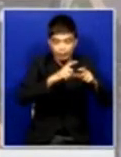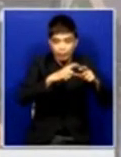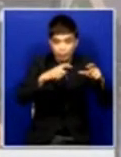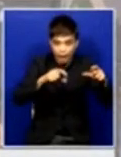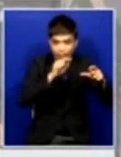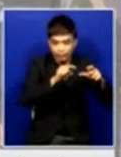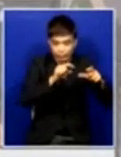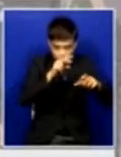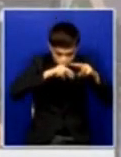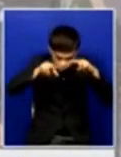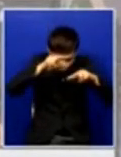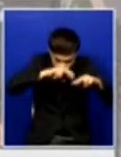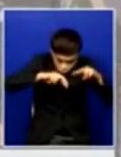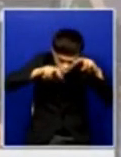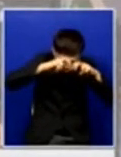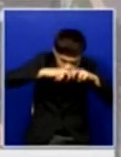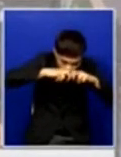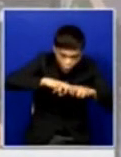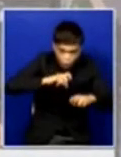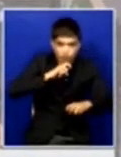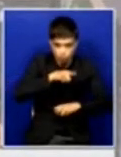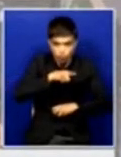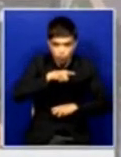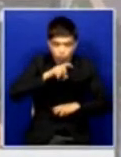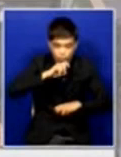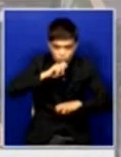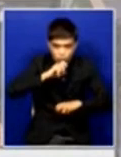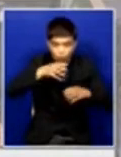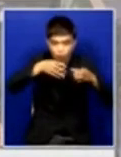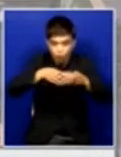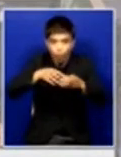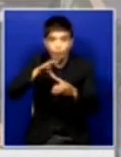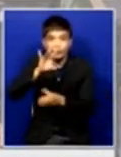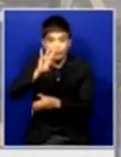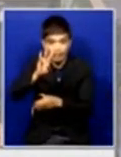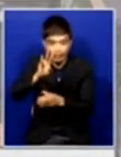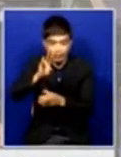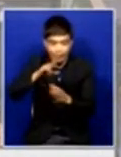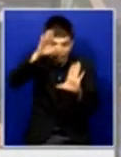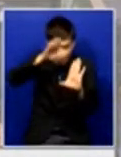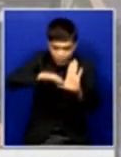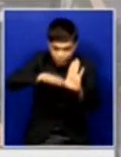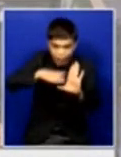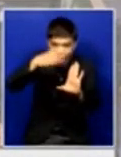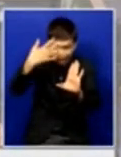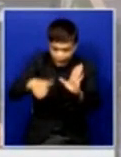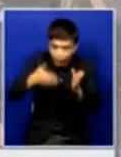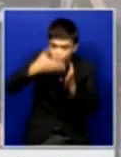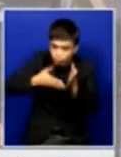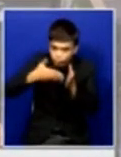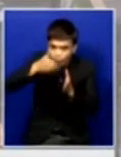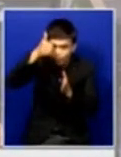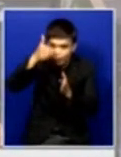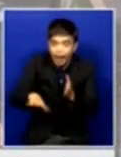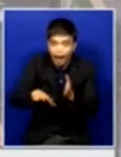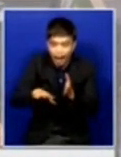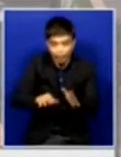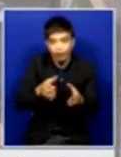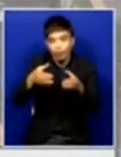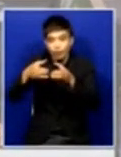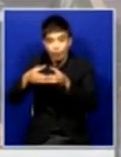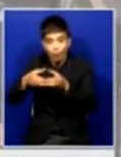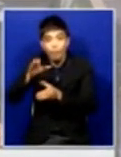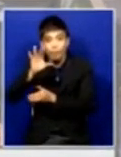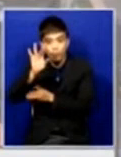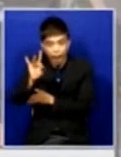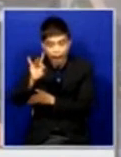การคัดกรองของทางเจ้าหน้าที่อยู่กลุ่มที่7ก็คือกลุ่มที่ลงทะเบียนแล้วไม่สำเร็จและกลุ่มที่8ก็คือกลุ่มที่ได้รับผลกระทบทาง